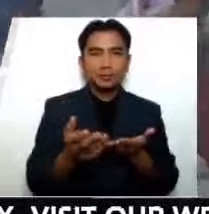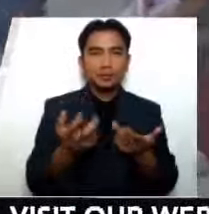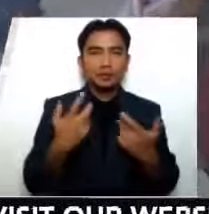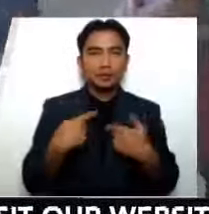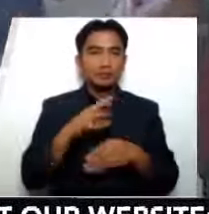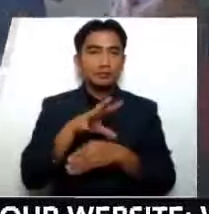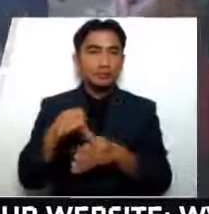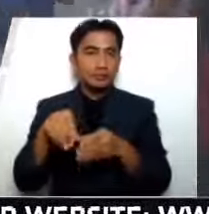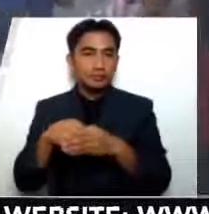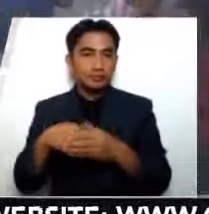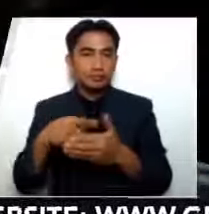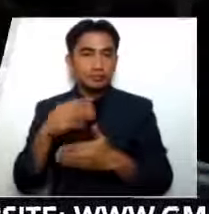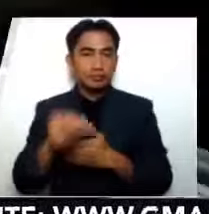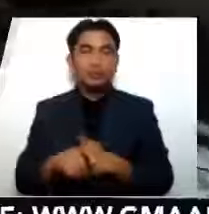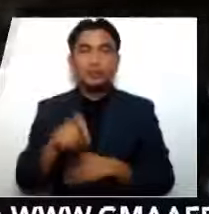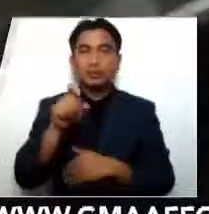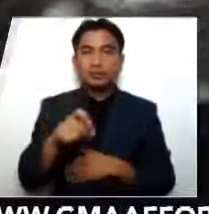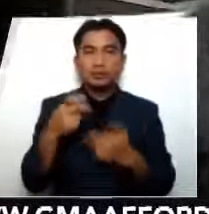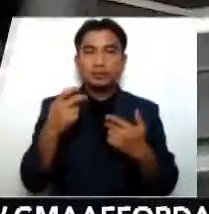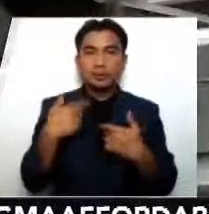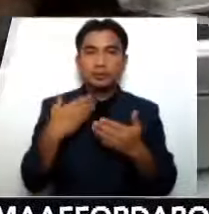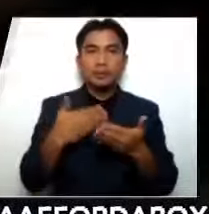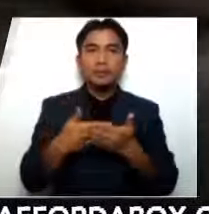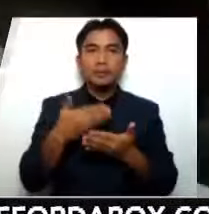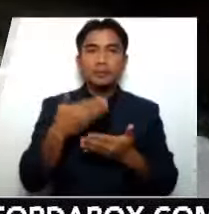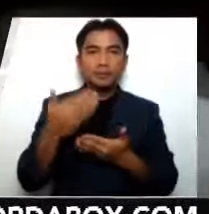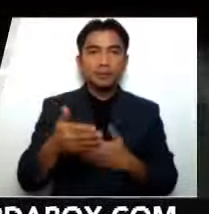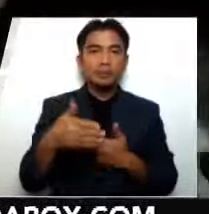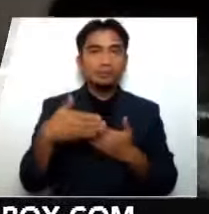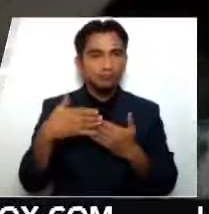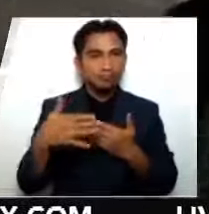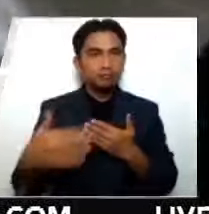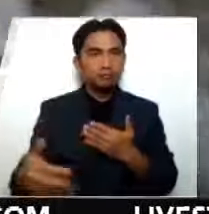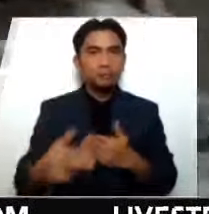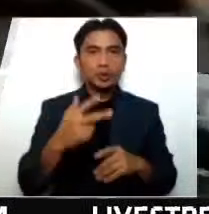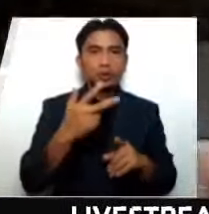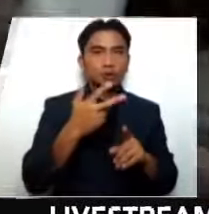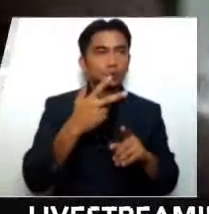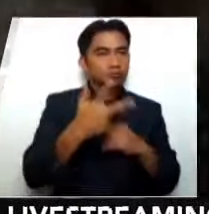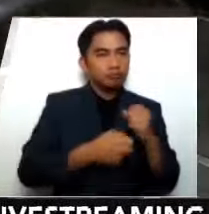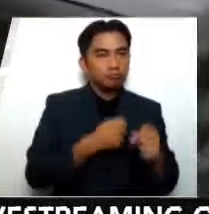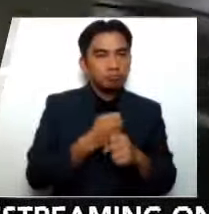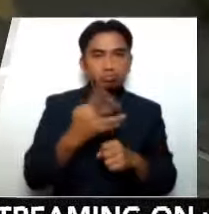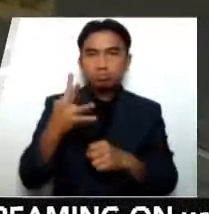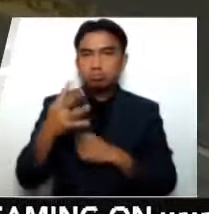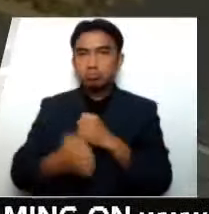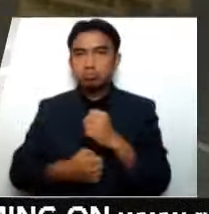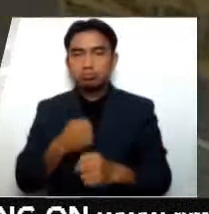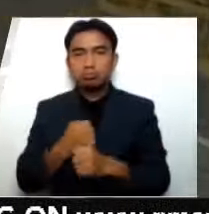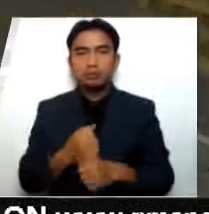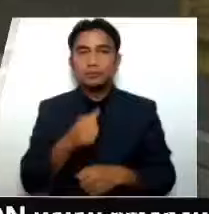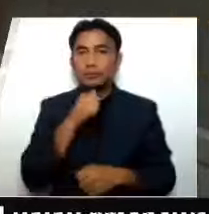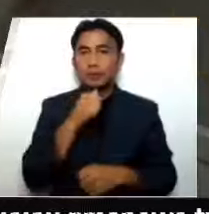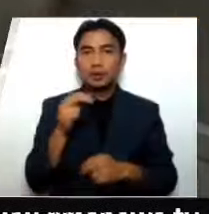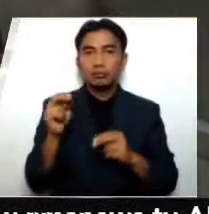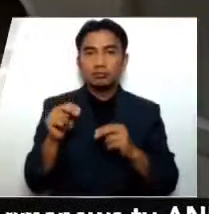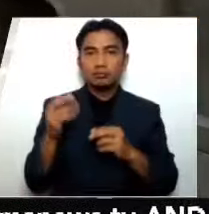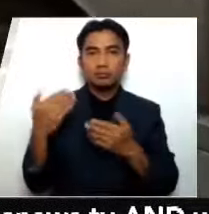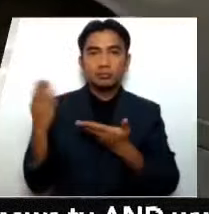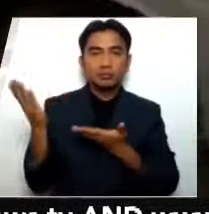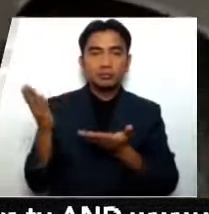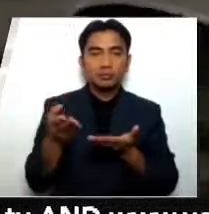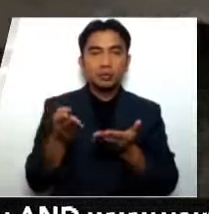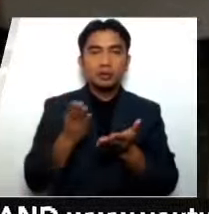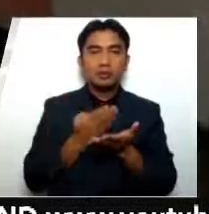rin bumili sa susunod na 3 hanggang 4 na taon. Di rin daw kailangan na imported dahil may local modern